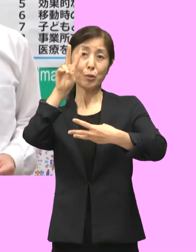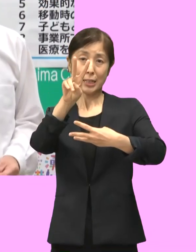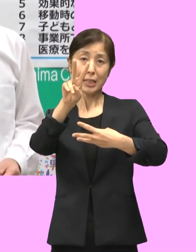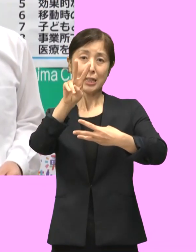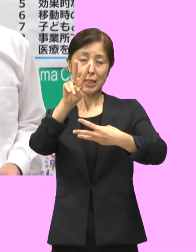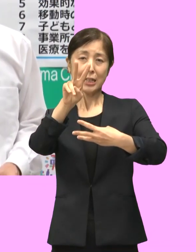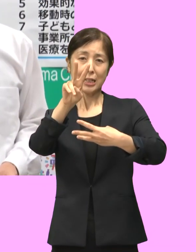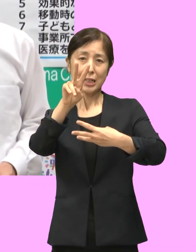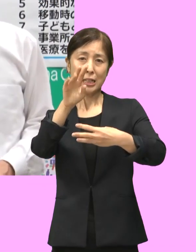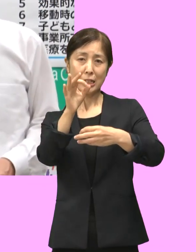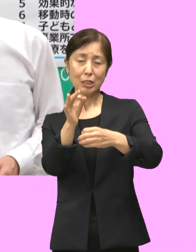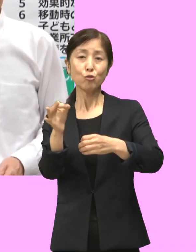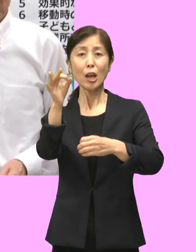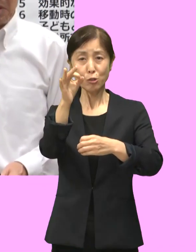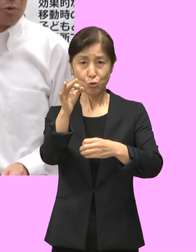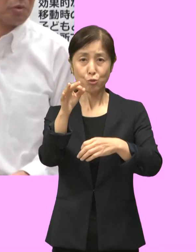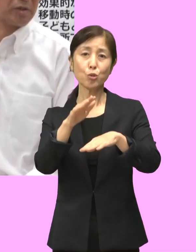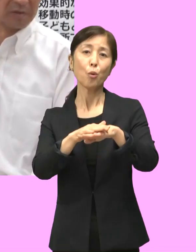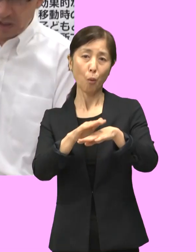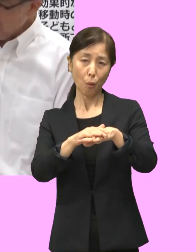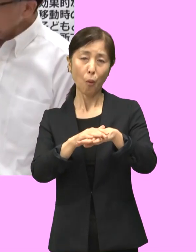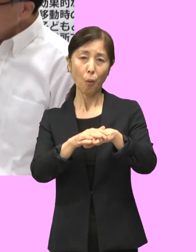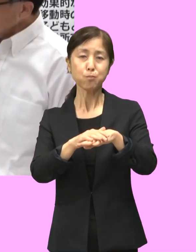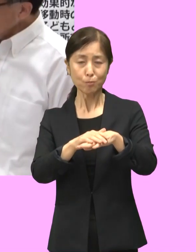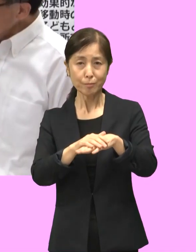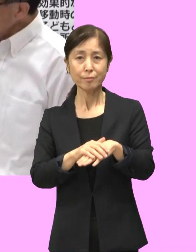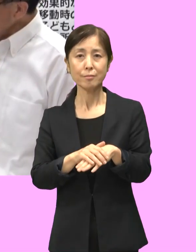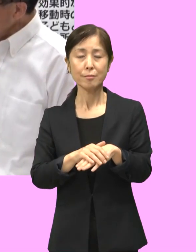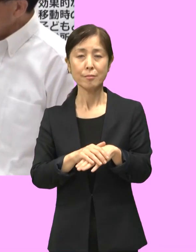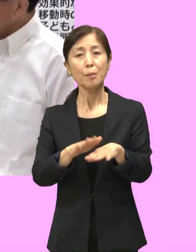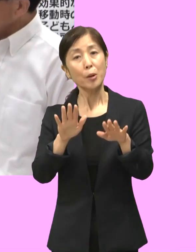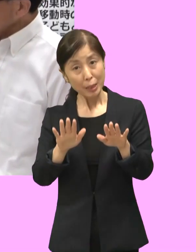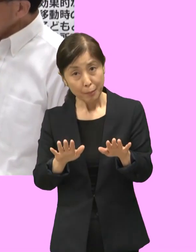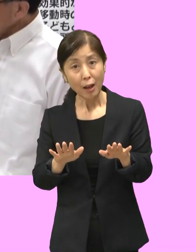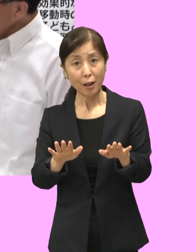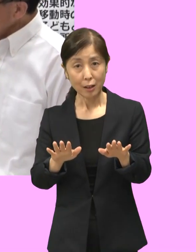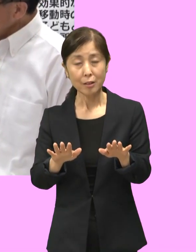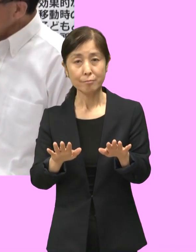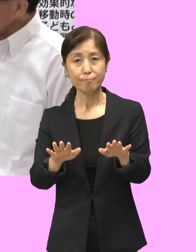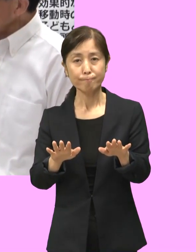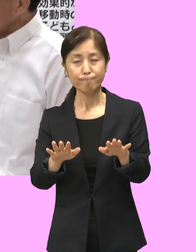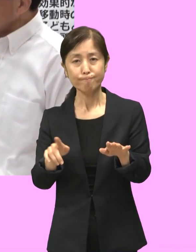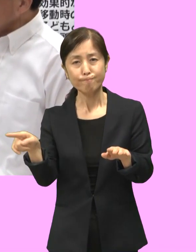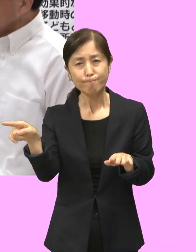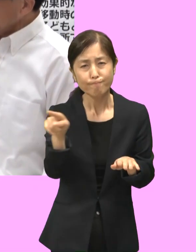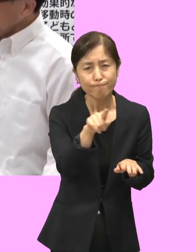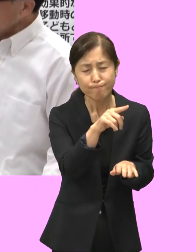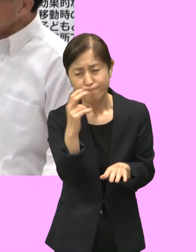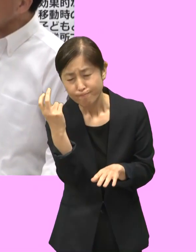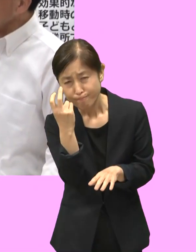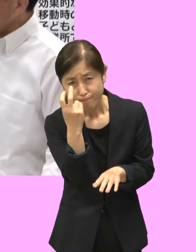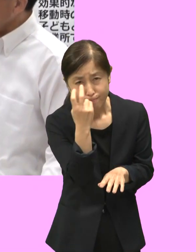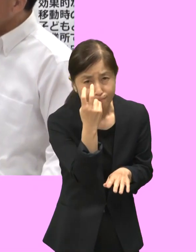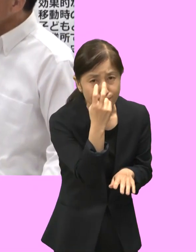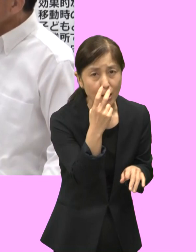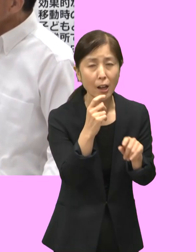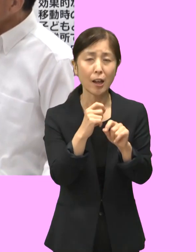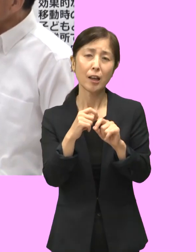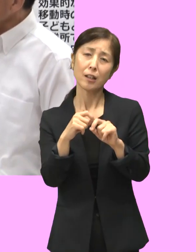組みにしております。まあ、もっともですね、現時点で調査した限りにおい